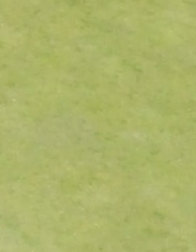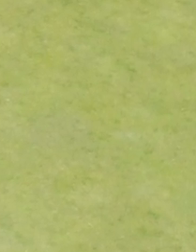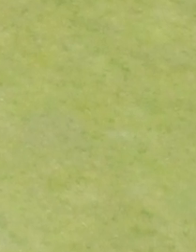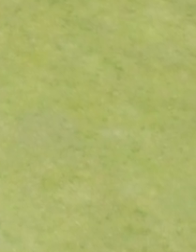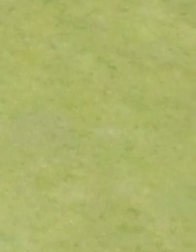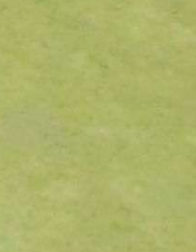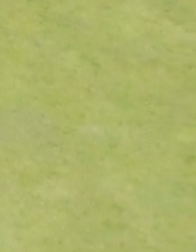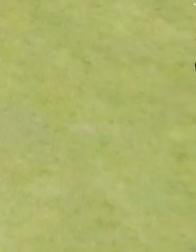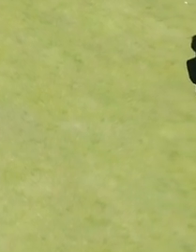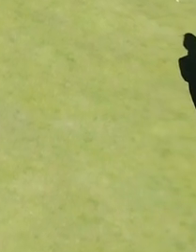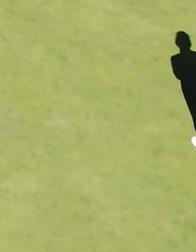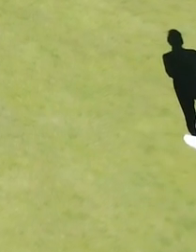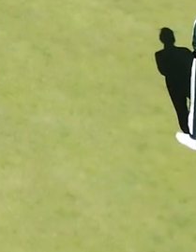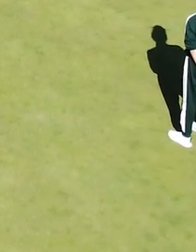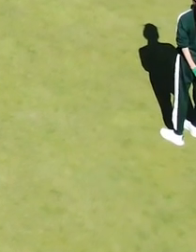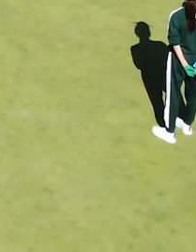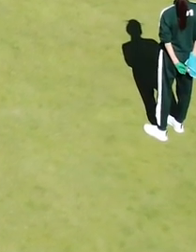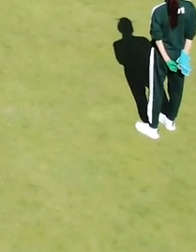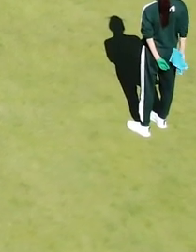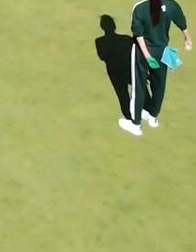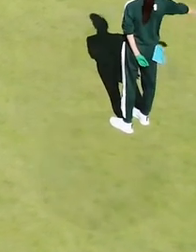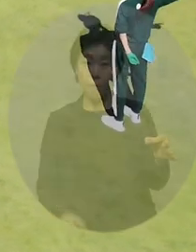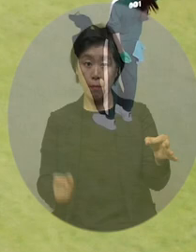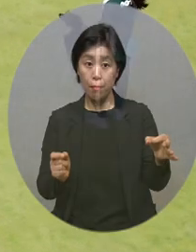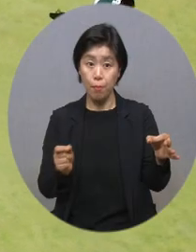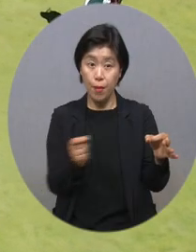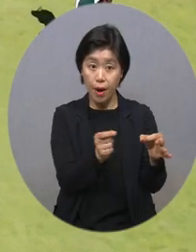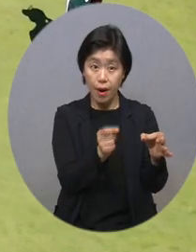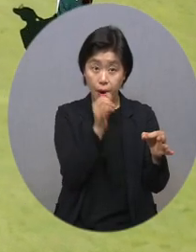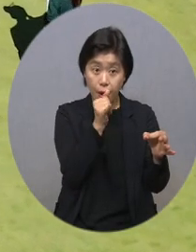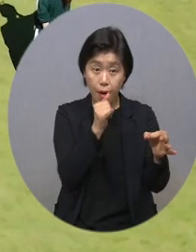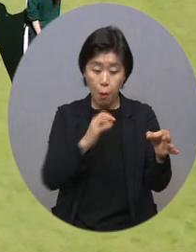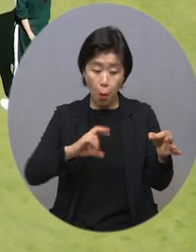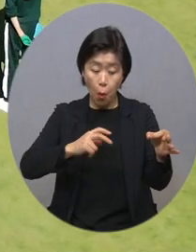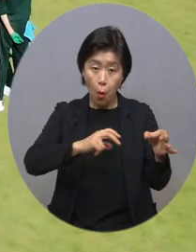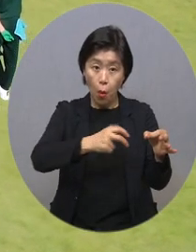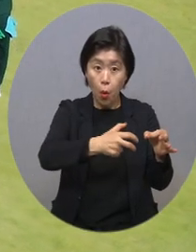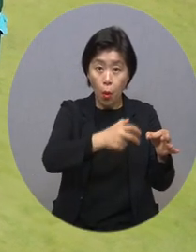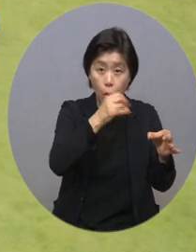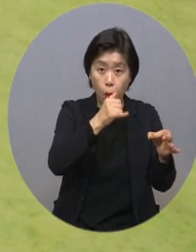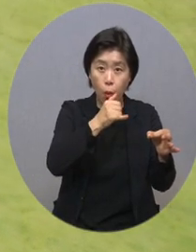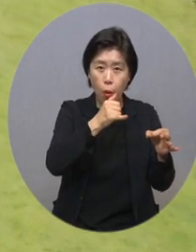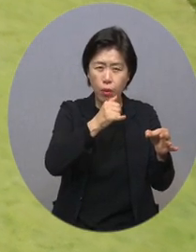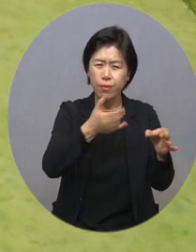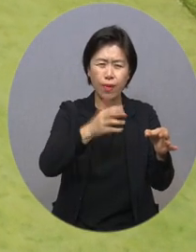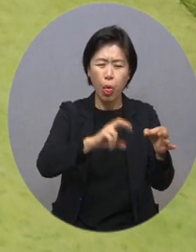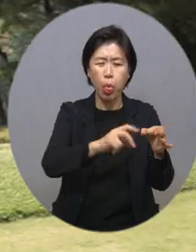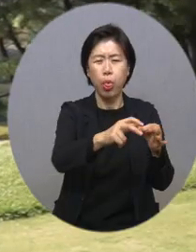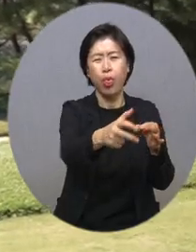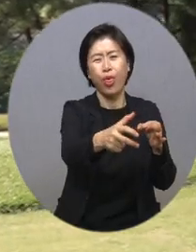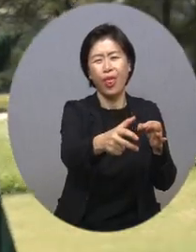나이샤. 오. 오. 오. 아까 어프로치 하셨던 대로 다시 갈 것 같은데.